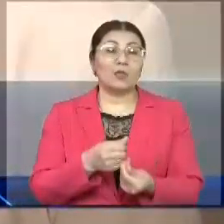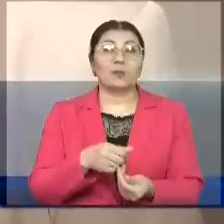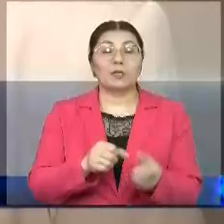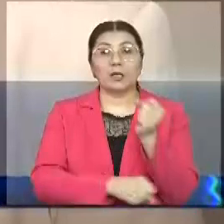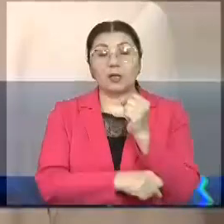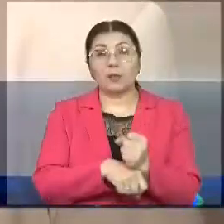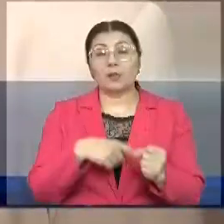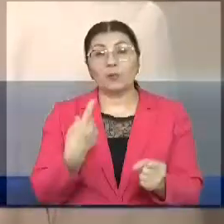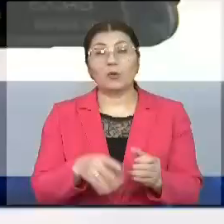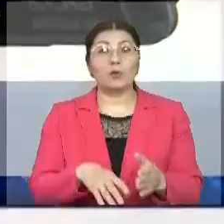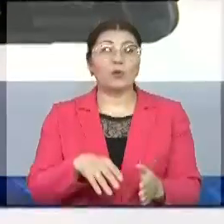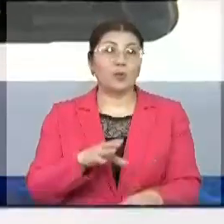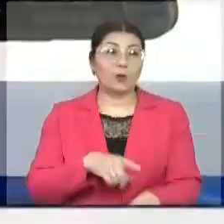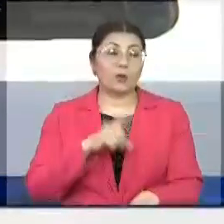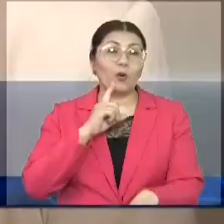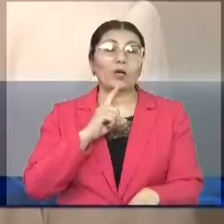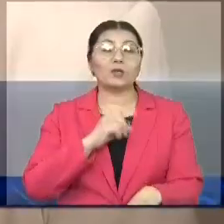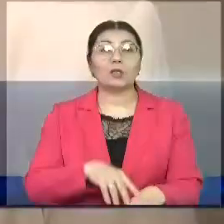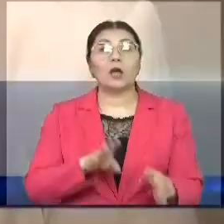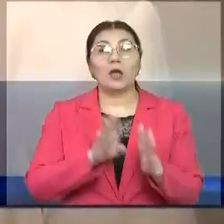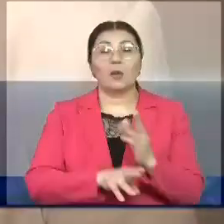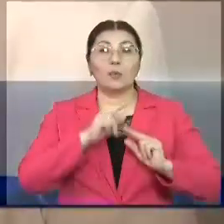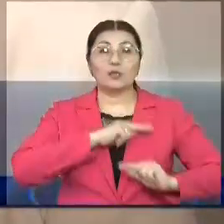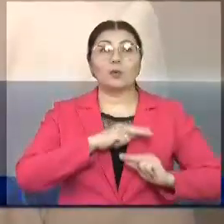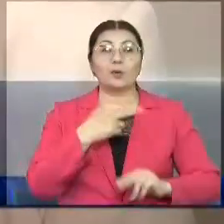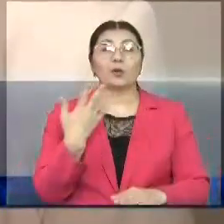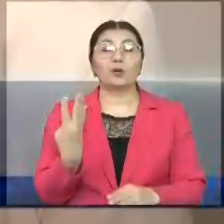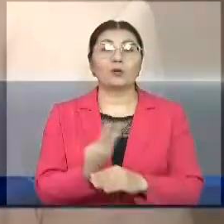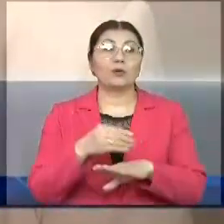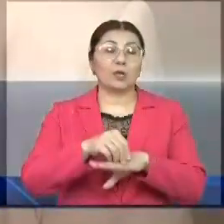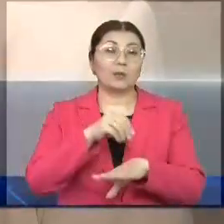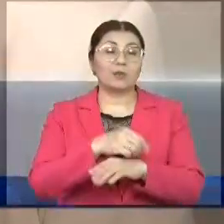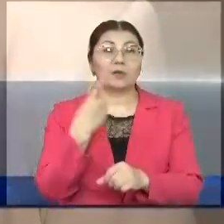жұмыссыз, 1-ті коммерциялық ұйым қызметкері. 4 әкім алғашқы рет әкім болып сайланды.